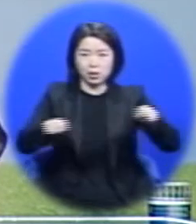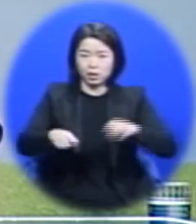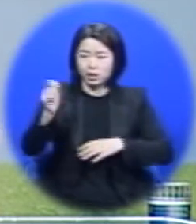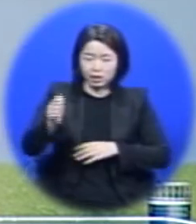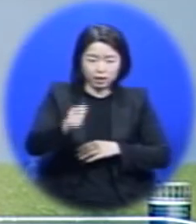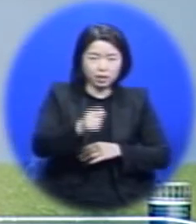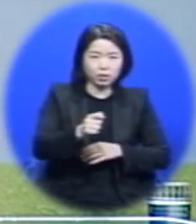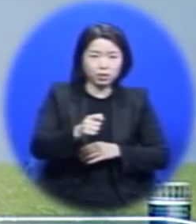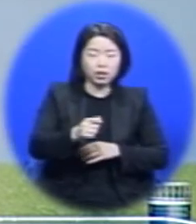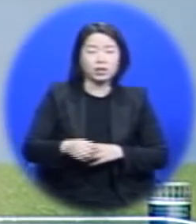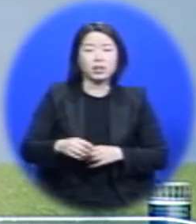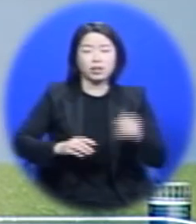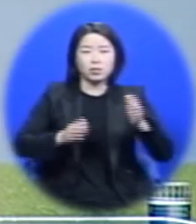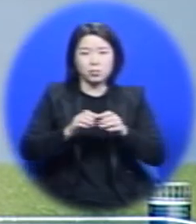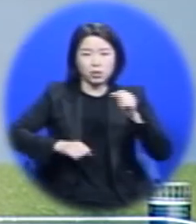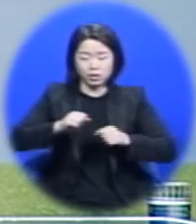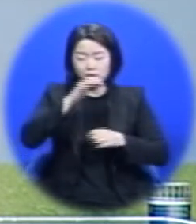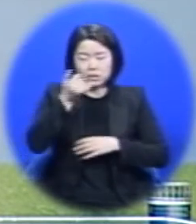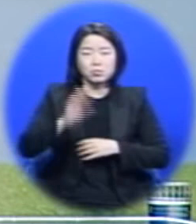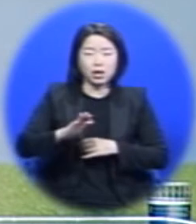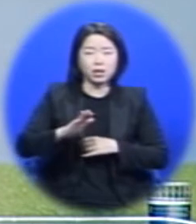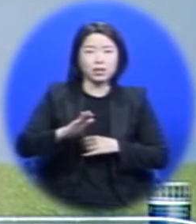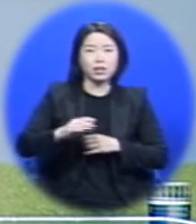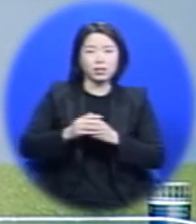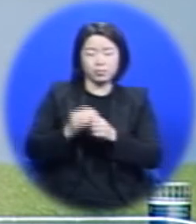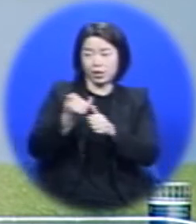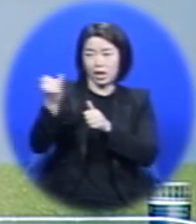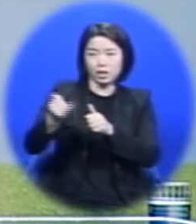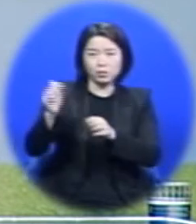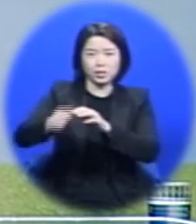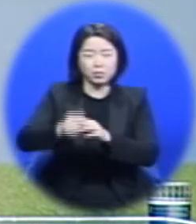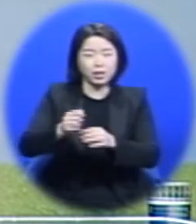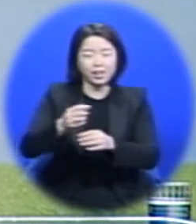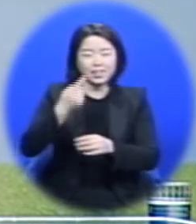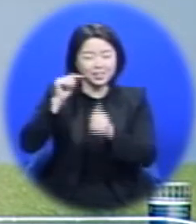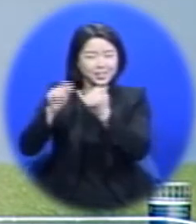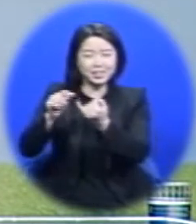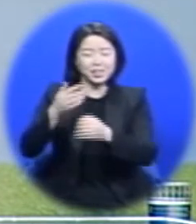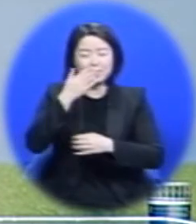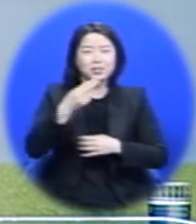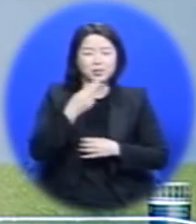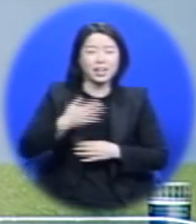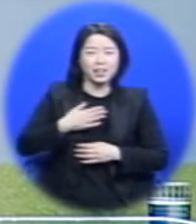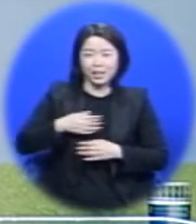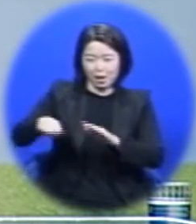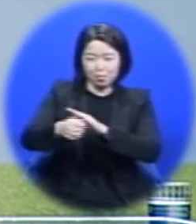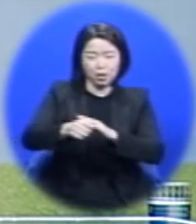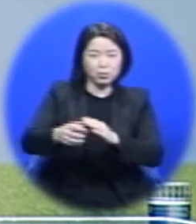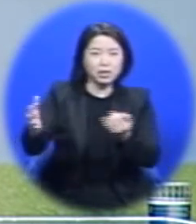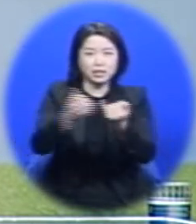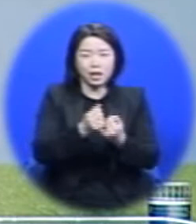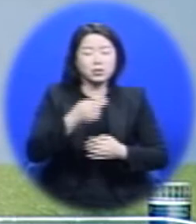뱀을 잡겠다고 나서긴 했는데 안 해보고 잡으라고 할 수는 없잖아요. 제가 뱀을 잡아본 경험이